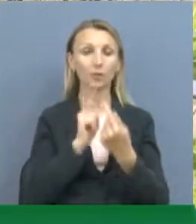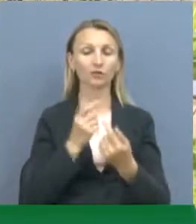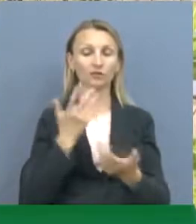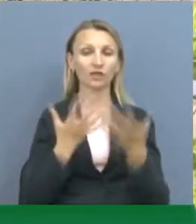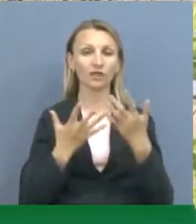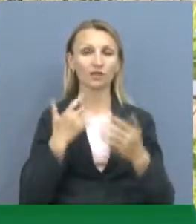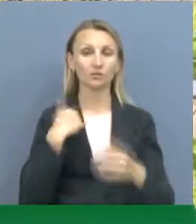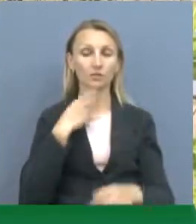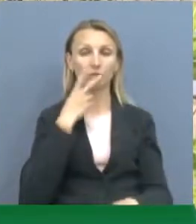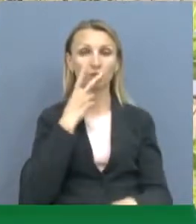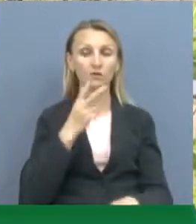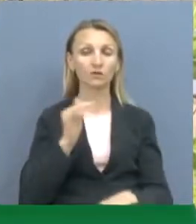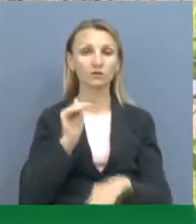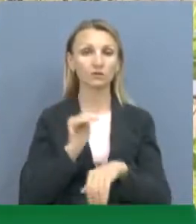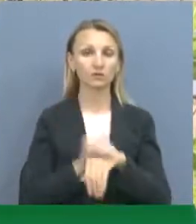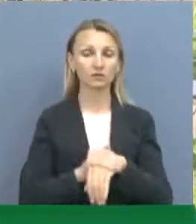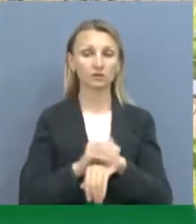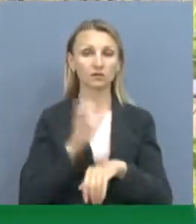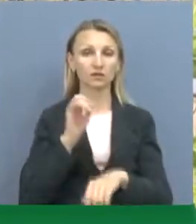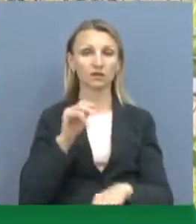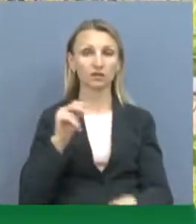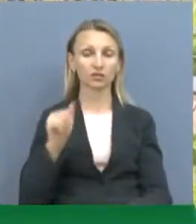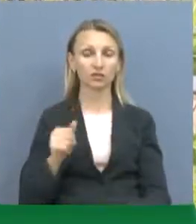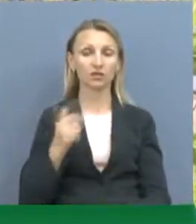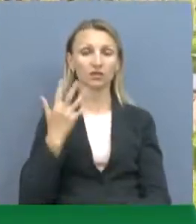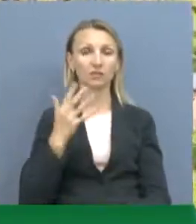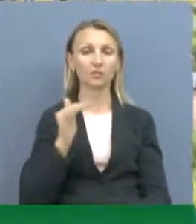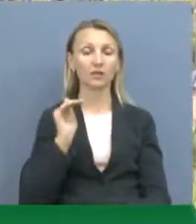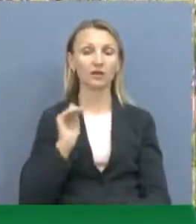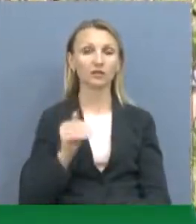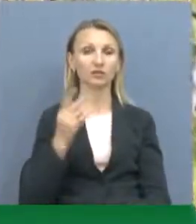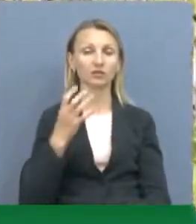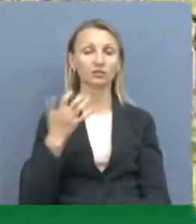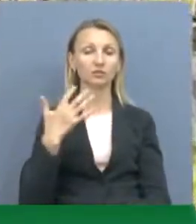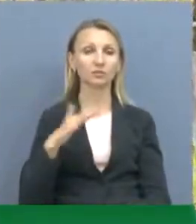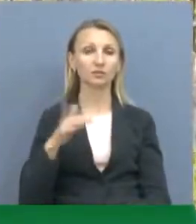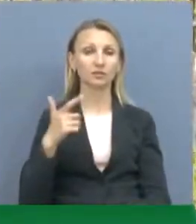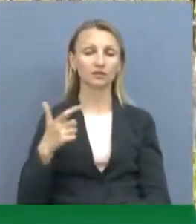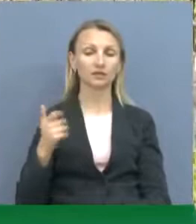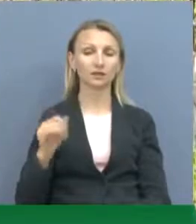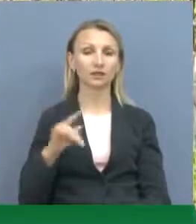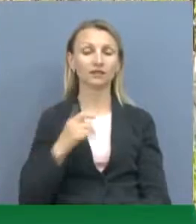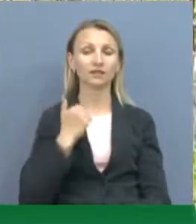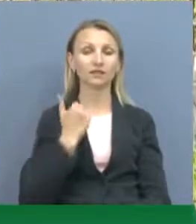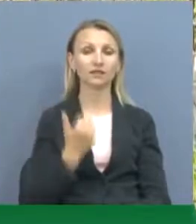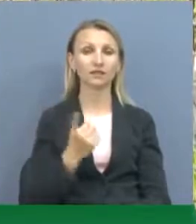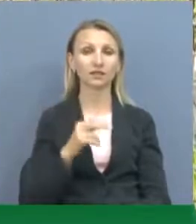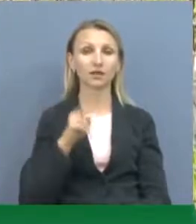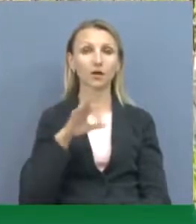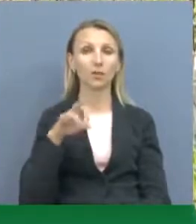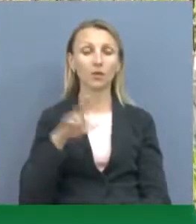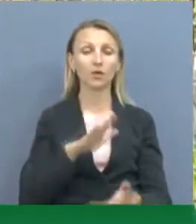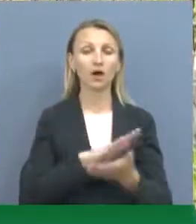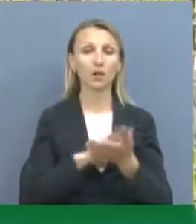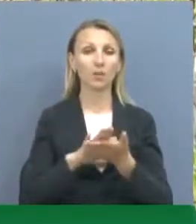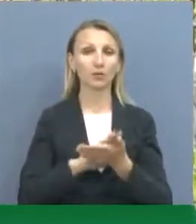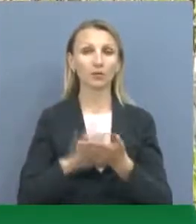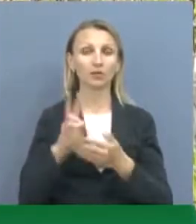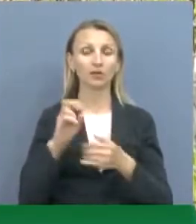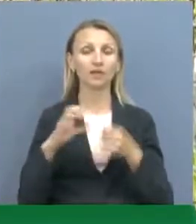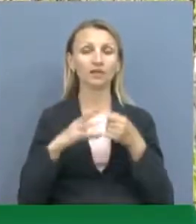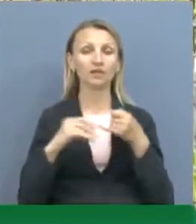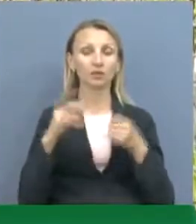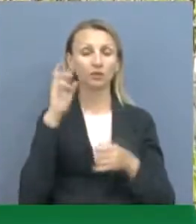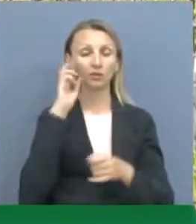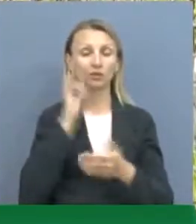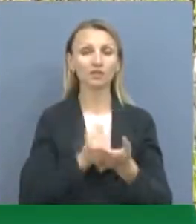обнаружение нестадной саранчевой на площади 5450 гектар. Из них под обработку на землях госзапаса